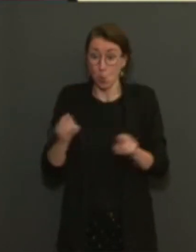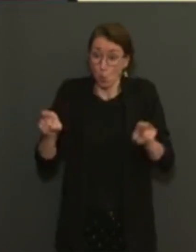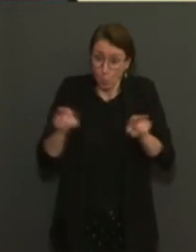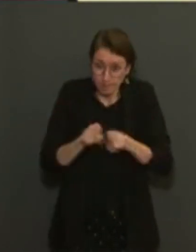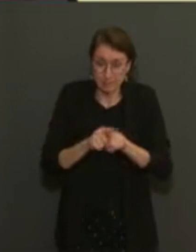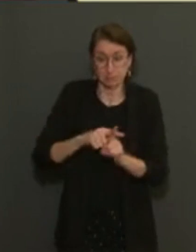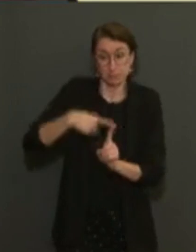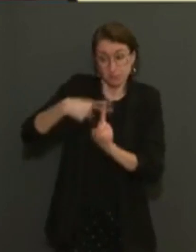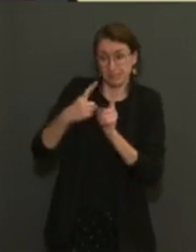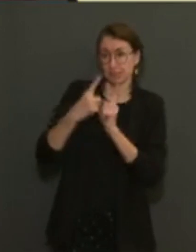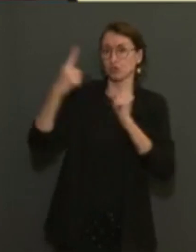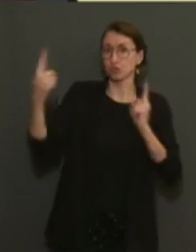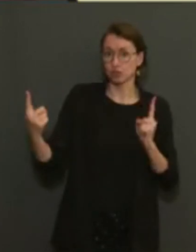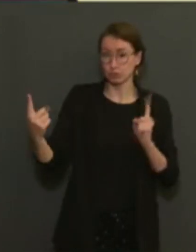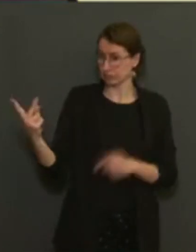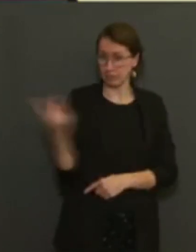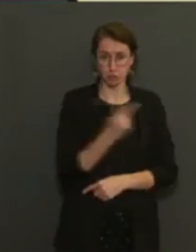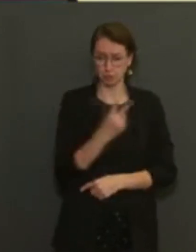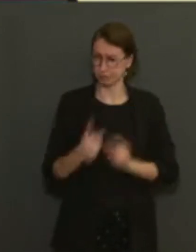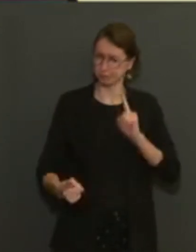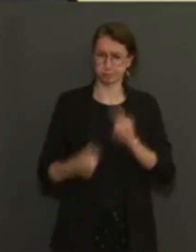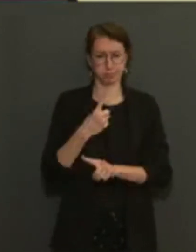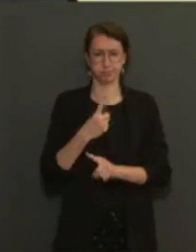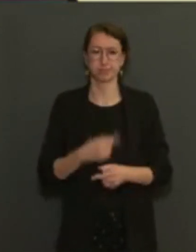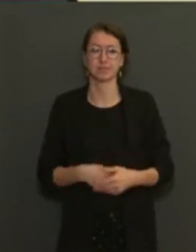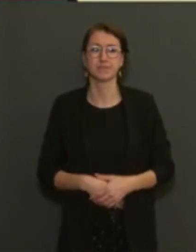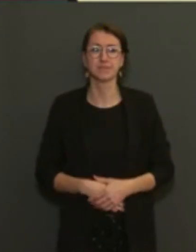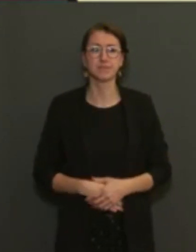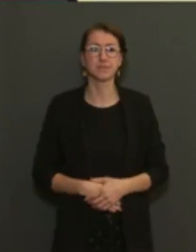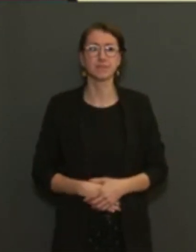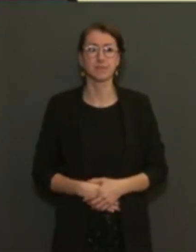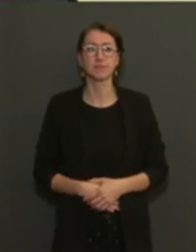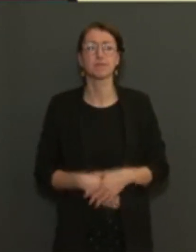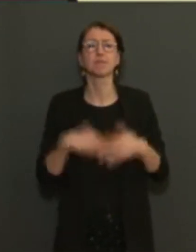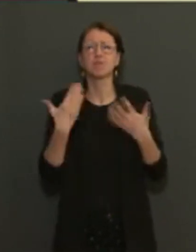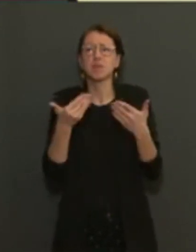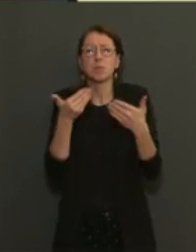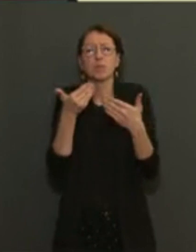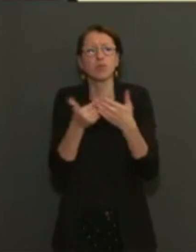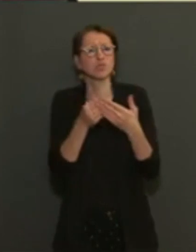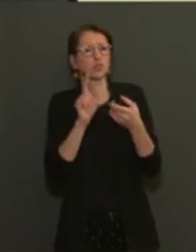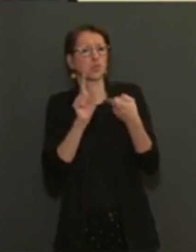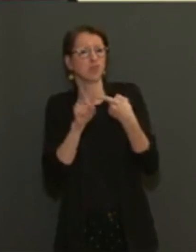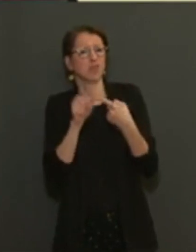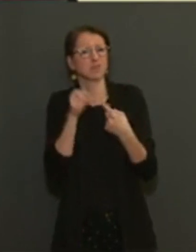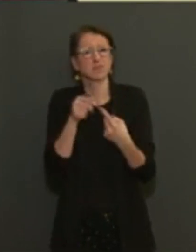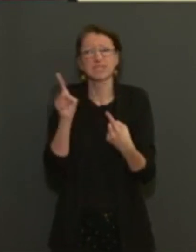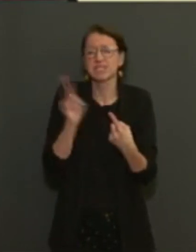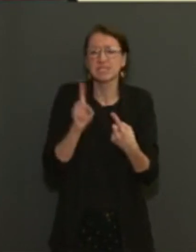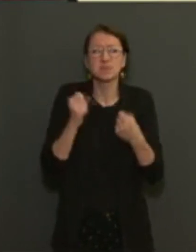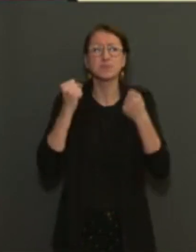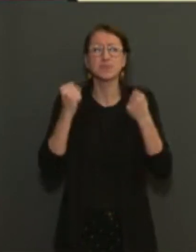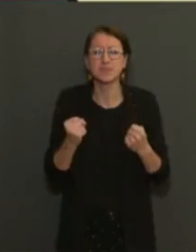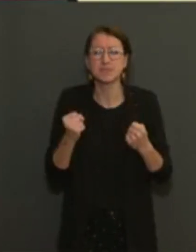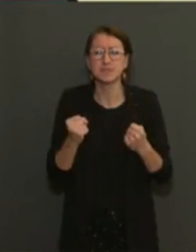Que peut-on avoir comme contact étroit, celui qu'on a défini il y a quelques instants en dehors du foyer? Eh bien, on sait que c'est une